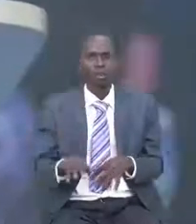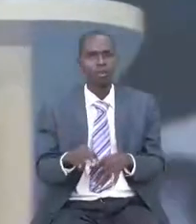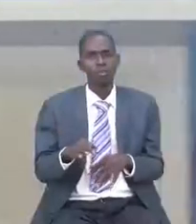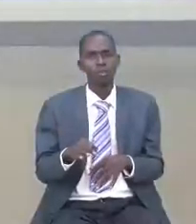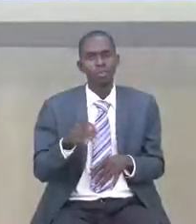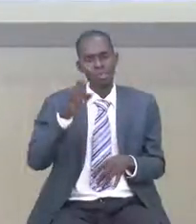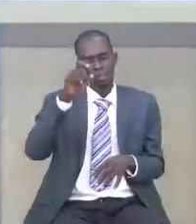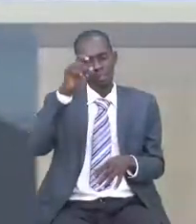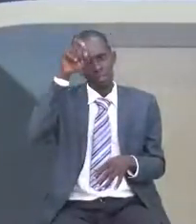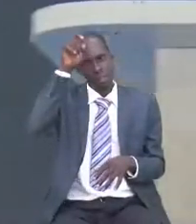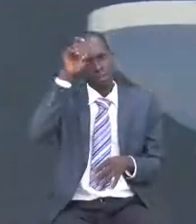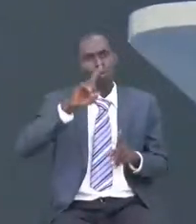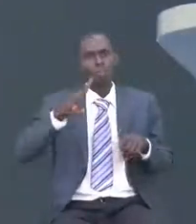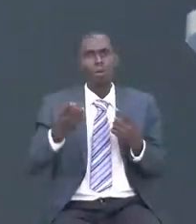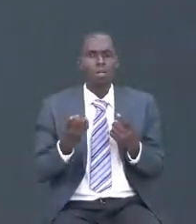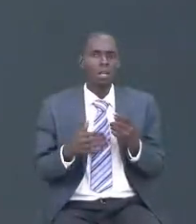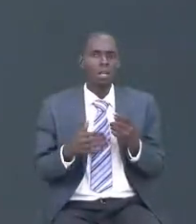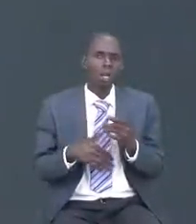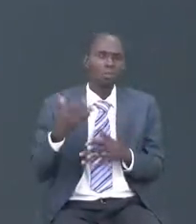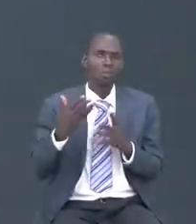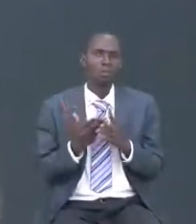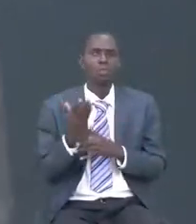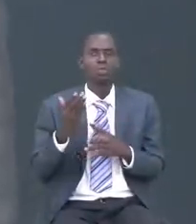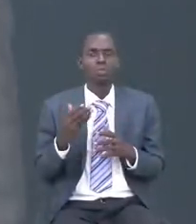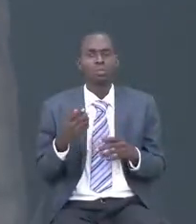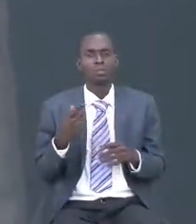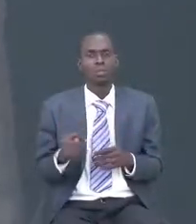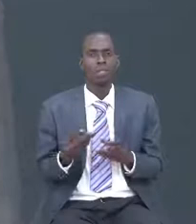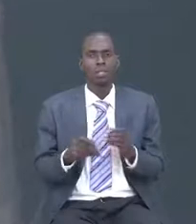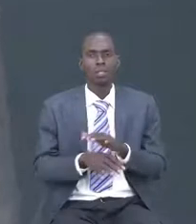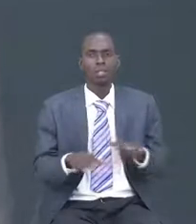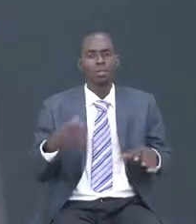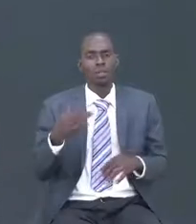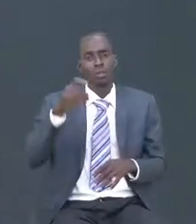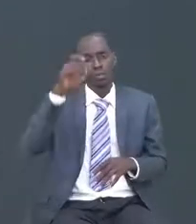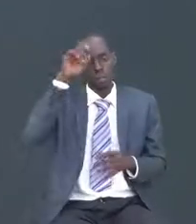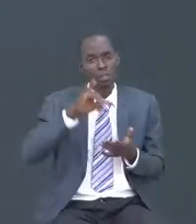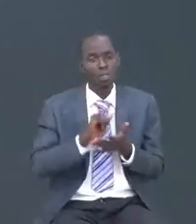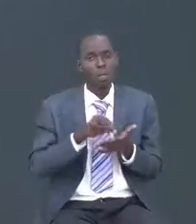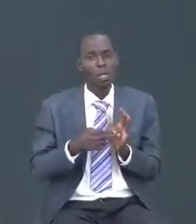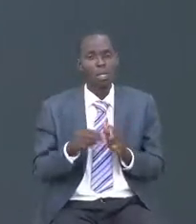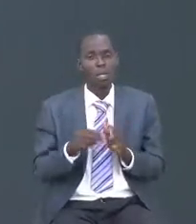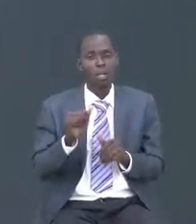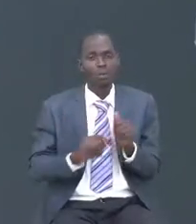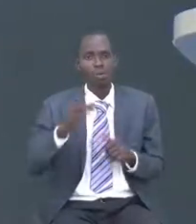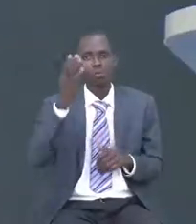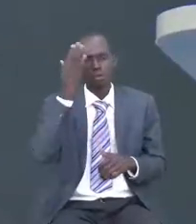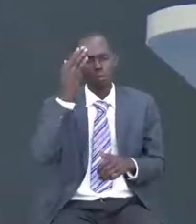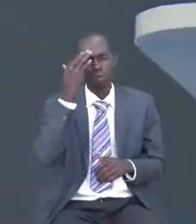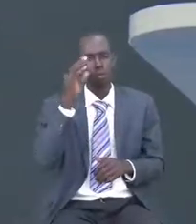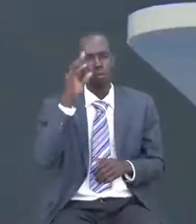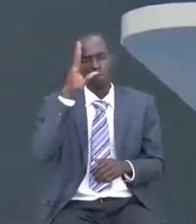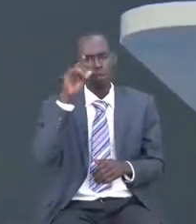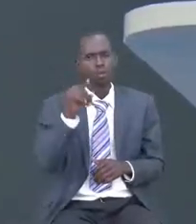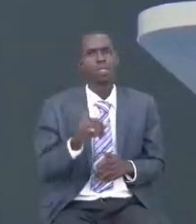Et il parcourut tout littéralement. Il est connu dans tout le pays d'Égypte. Je ne peux pas commencer à